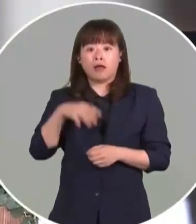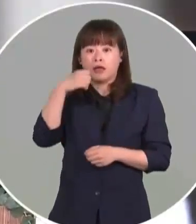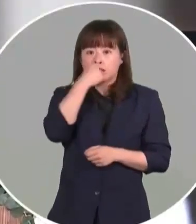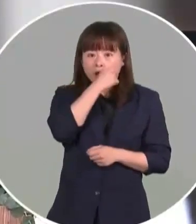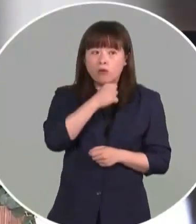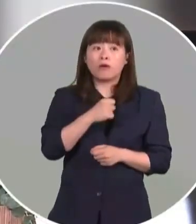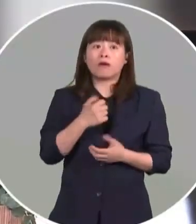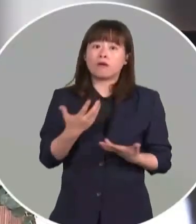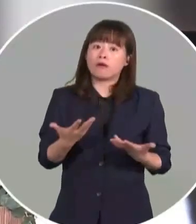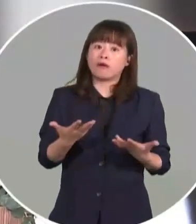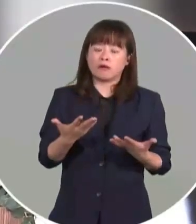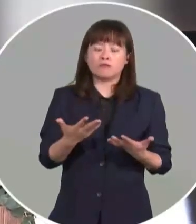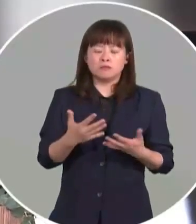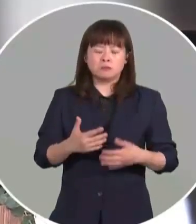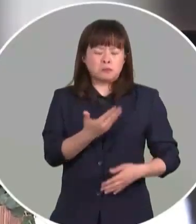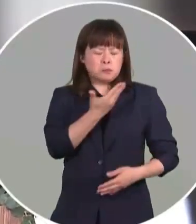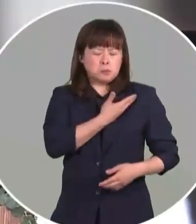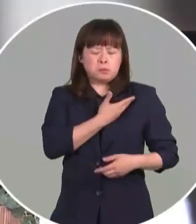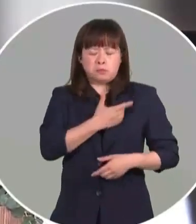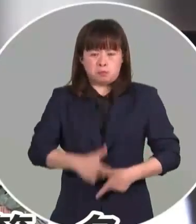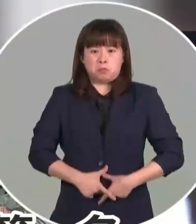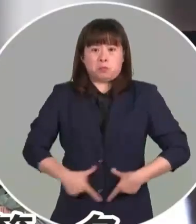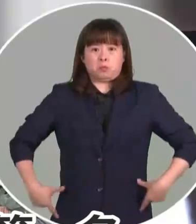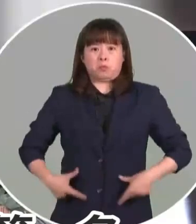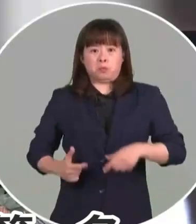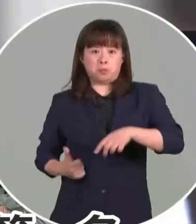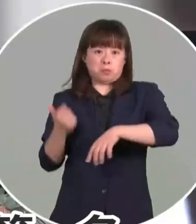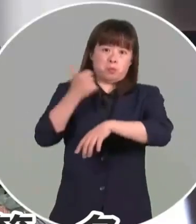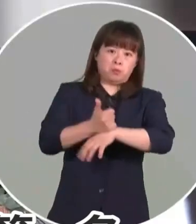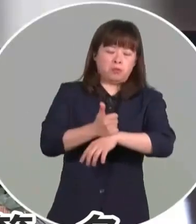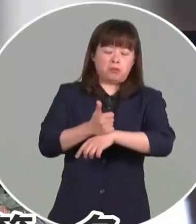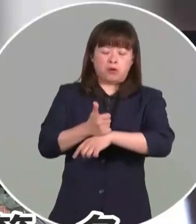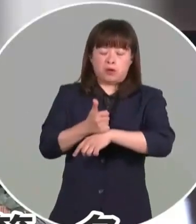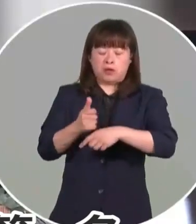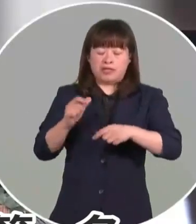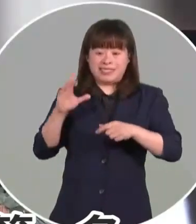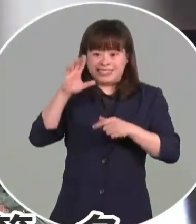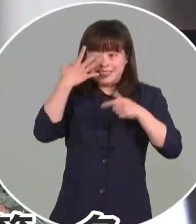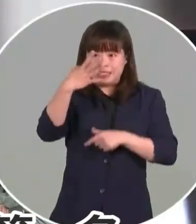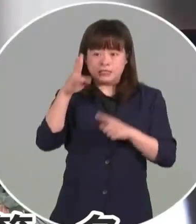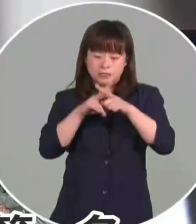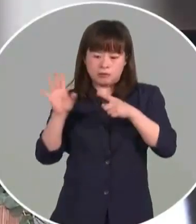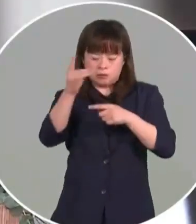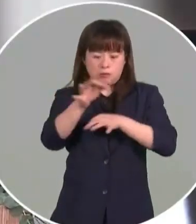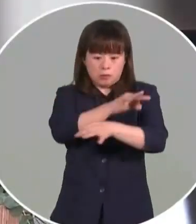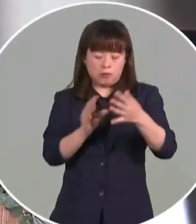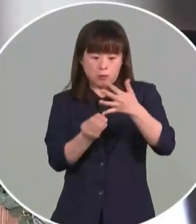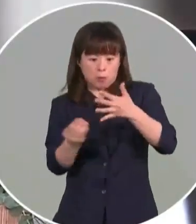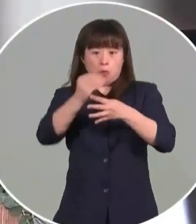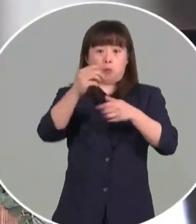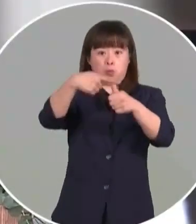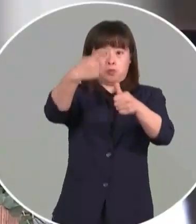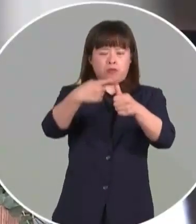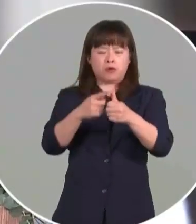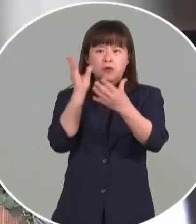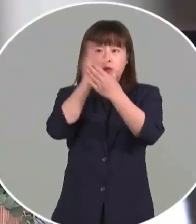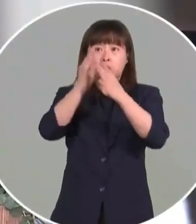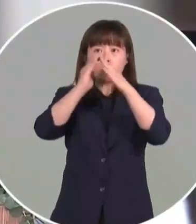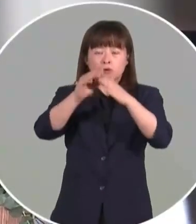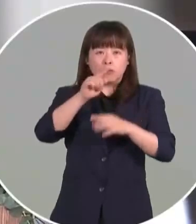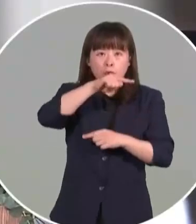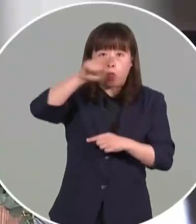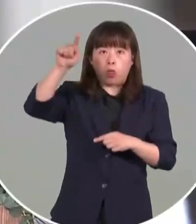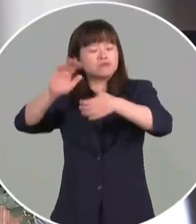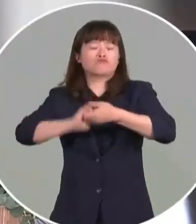台湾不仅挺过来了，经济成长更回到了四小龙的第一名，股市万点